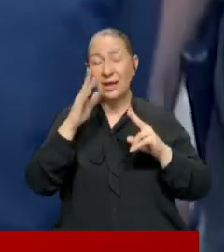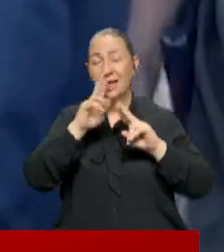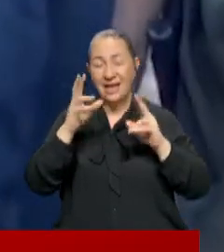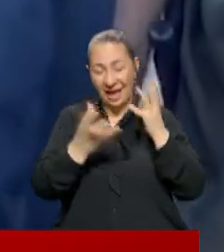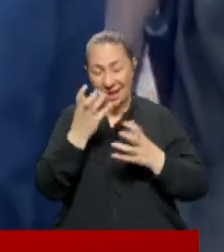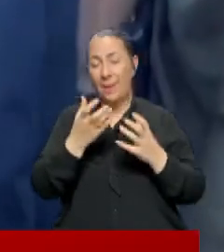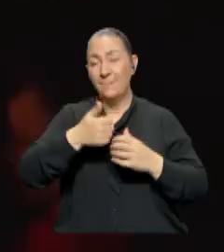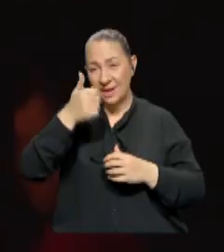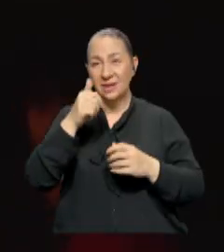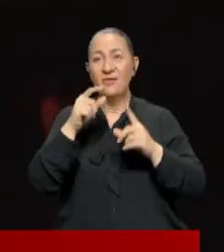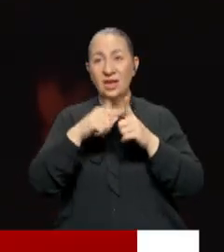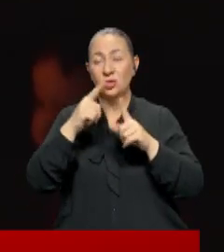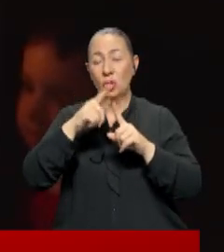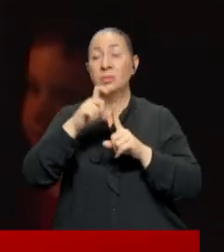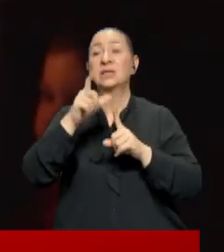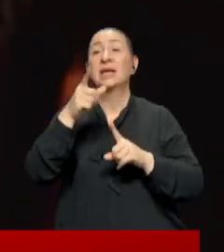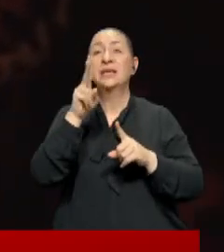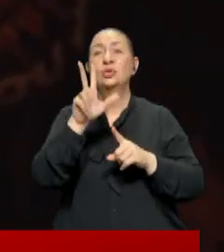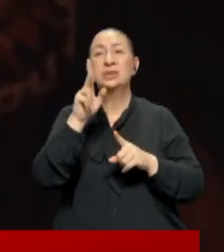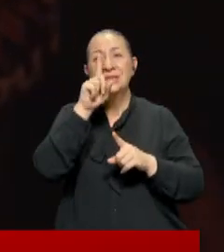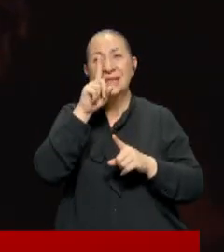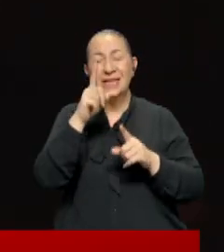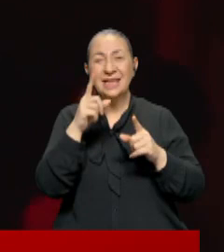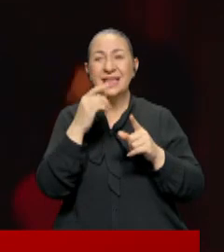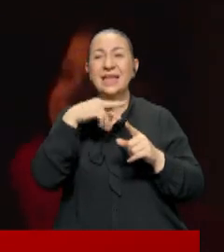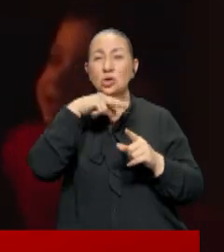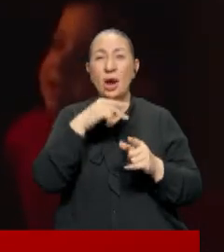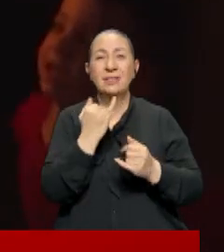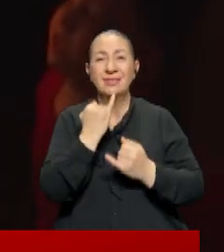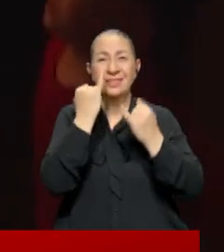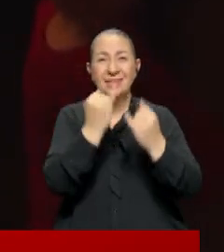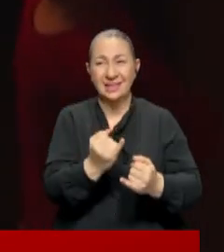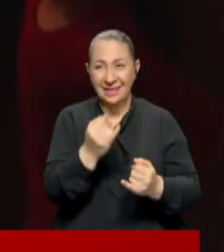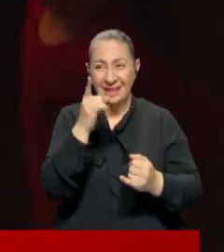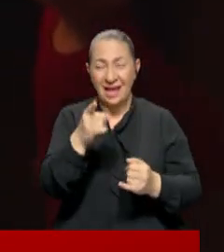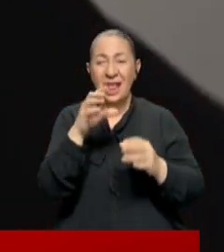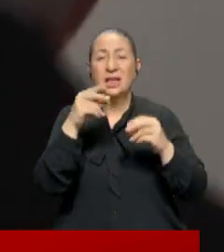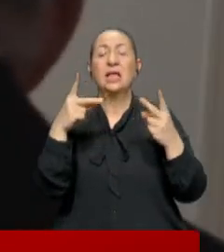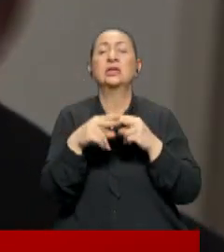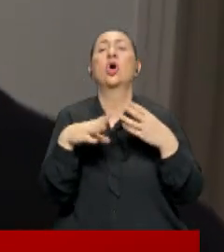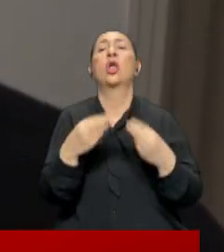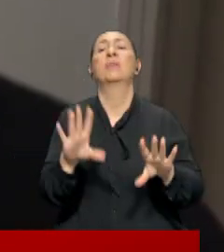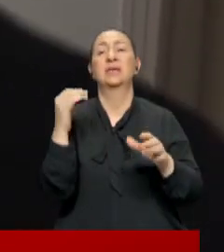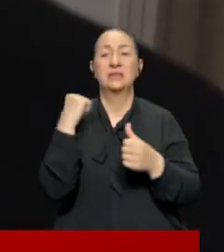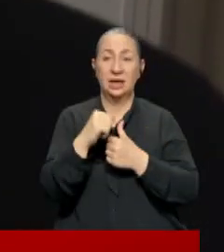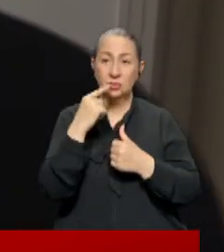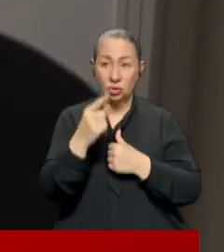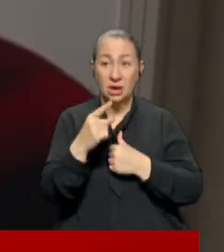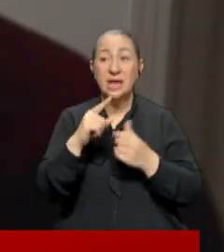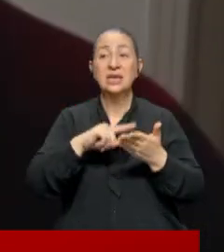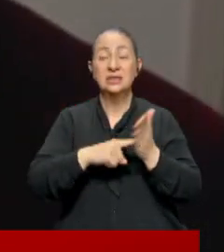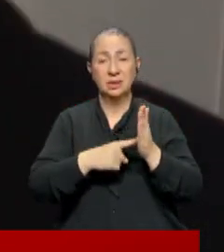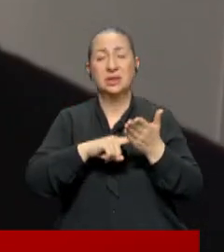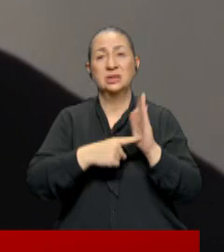Dönmez'se Kılıçdaroğlu'nun 23 Nisan akşamı Keçiören'de ziyaret ettiği evin elektriğinin kesik olmadığını tekrarladı.